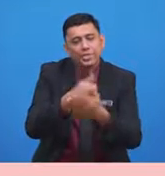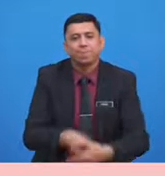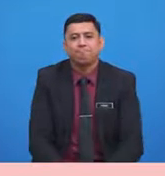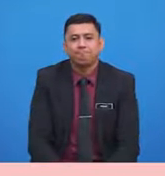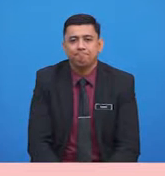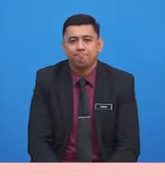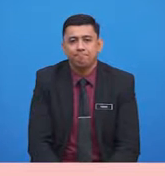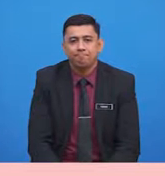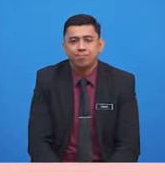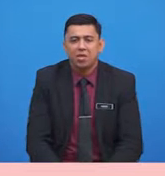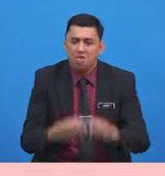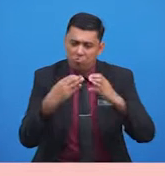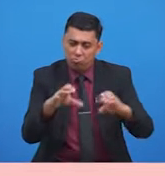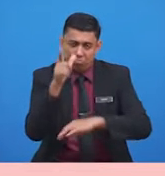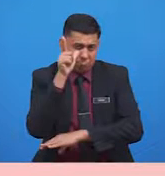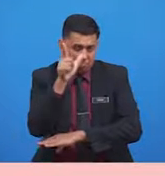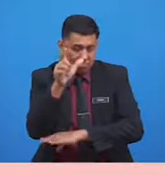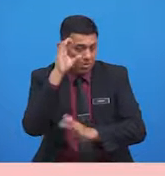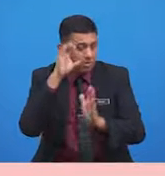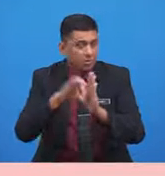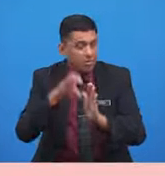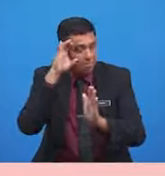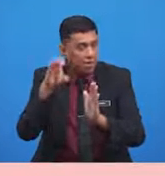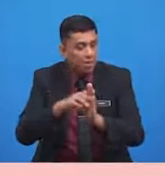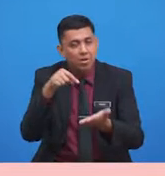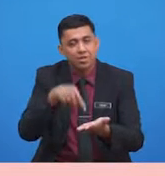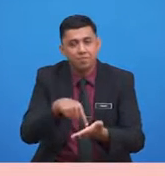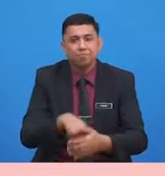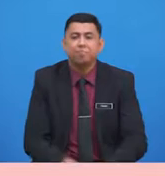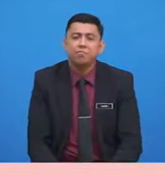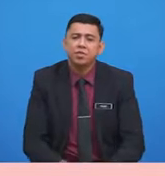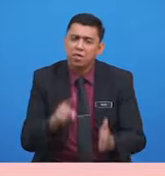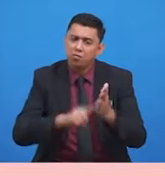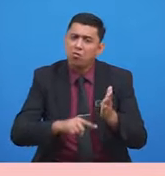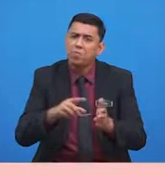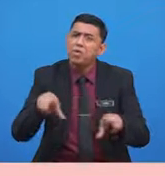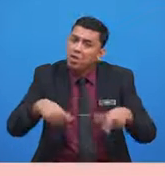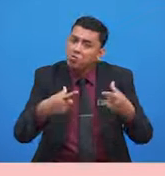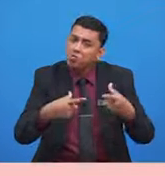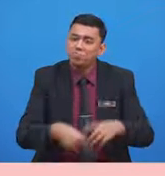pertolongan. Cuba lihat gambar-gambar ini. Apa yang berlaku?